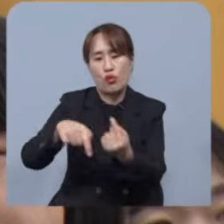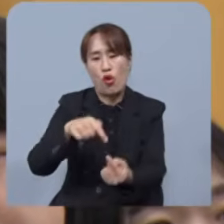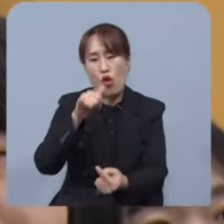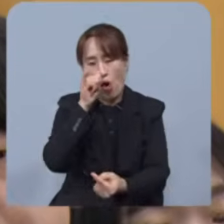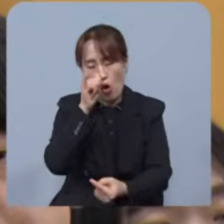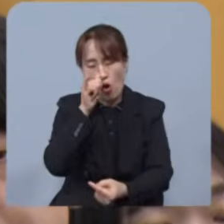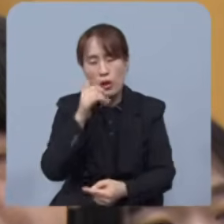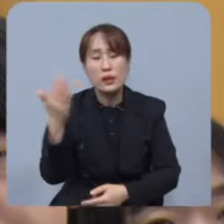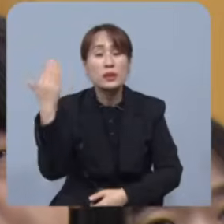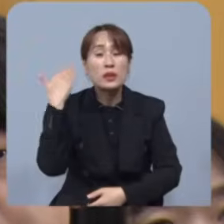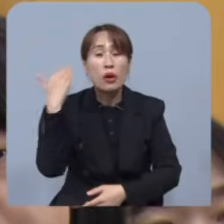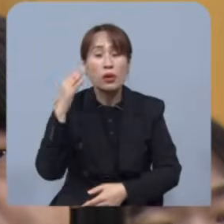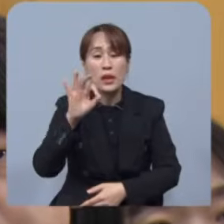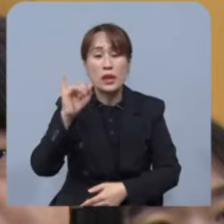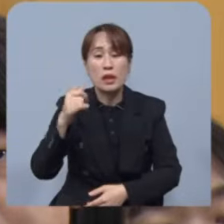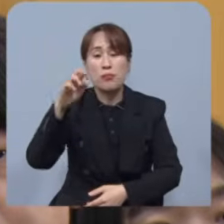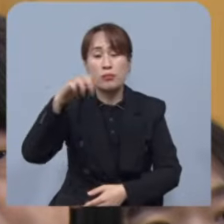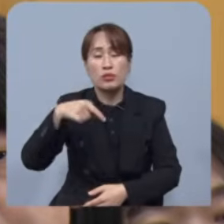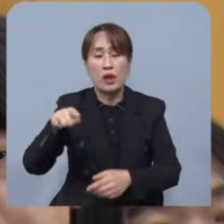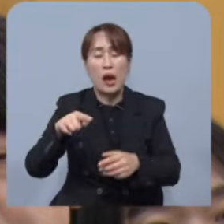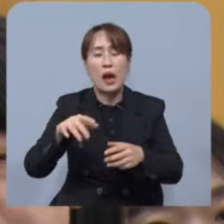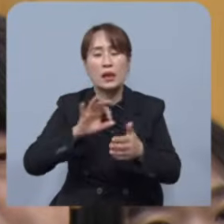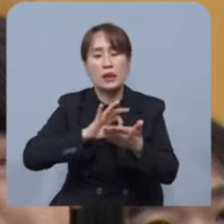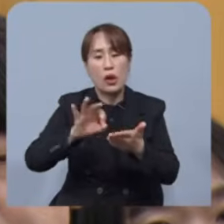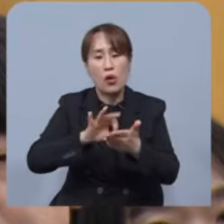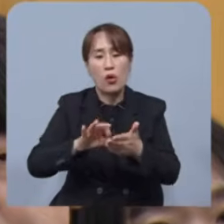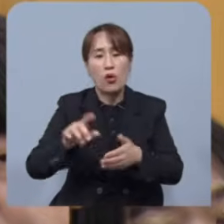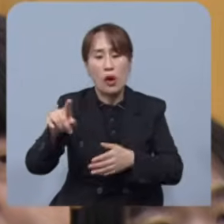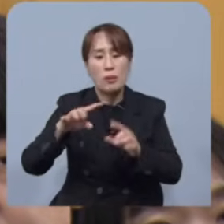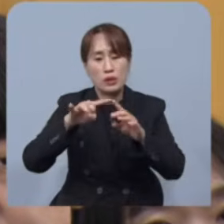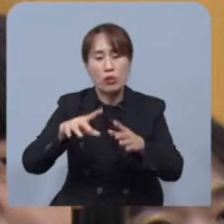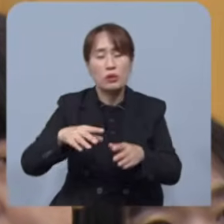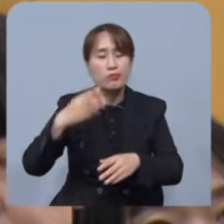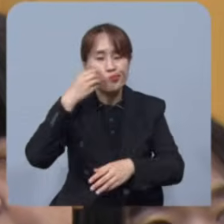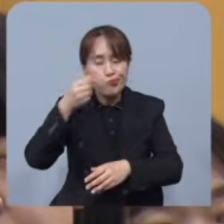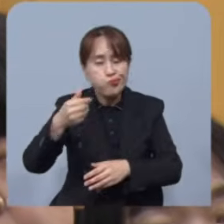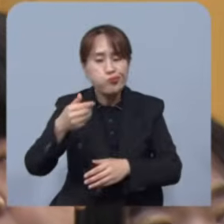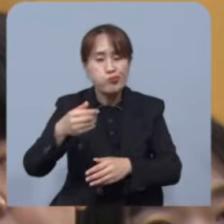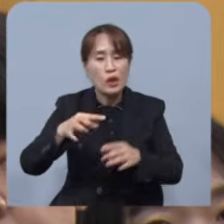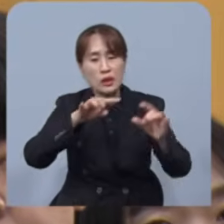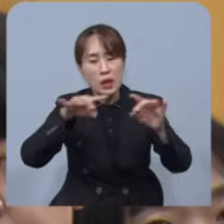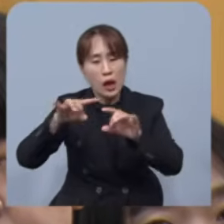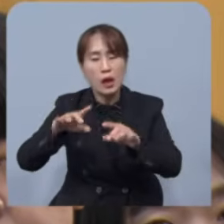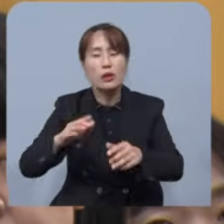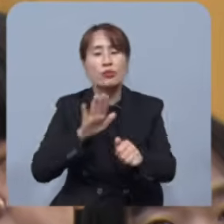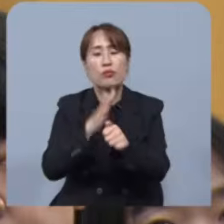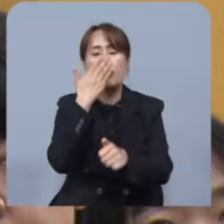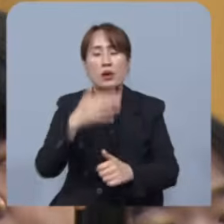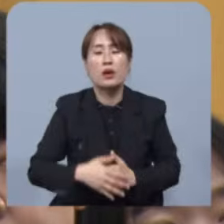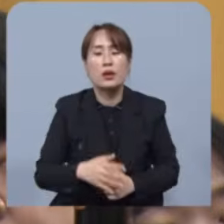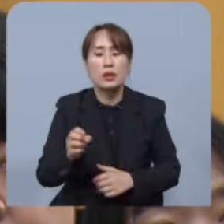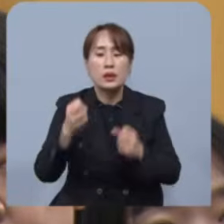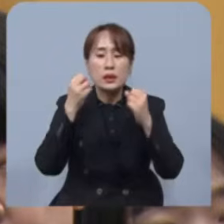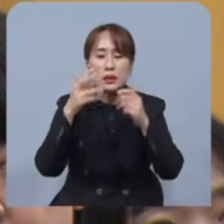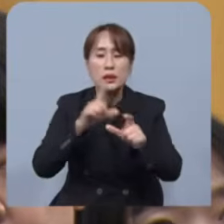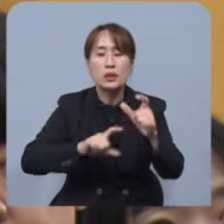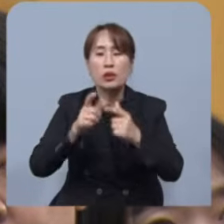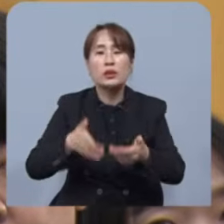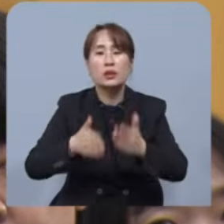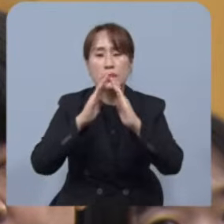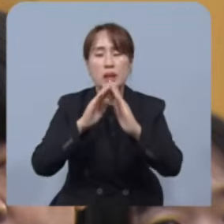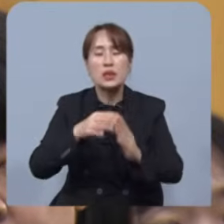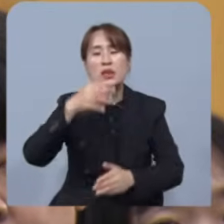한다면 기존 인프라를 활용하여 개통 안정화에 도움이 되지 않을까 생각됩니다. 그리고 신규 추가 설치에